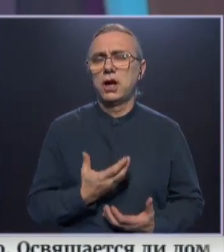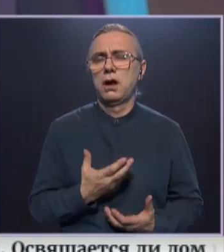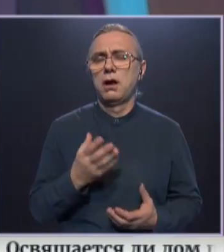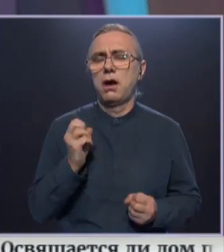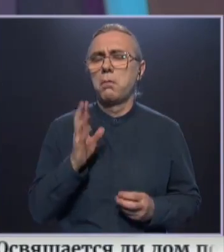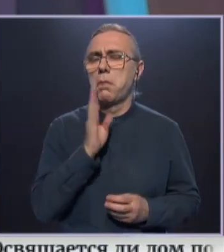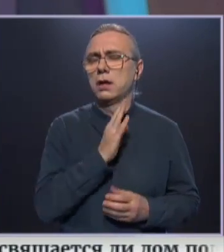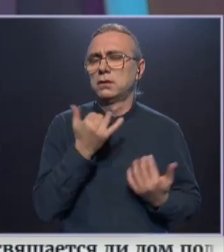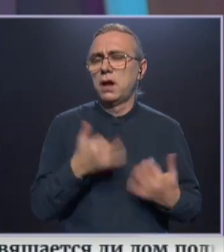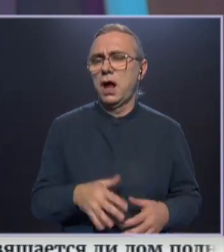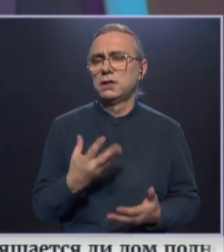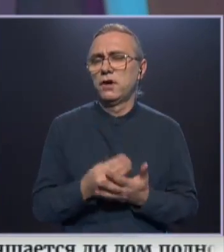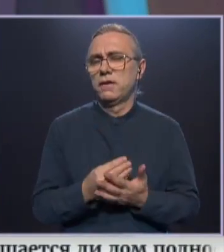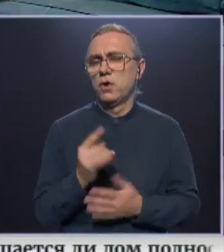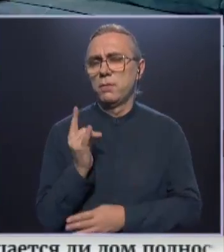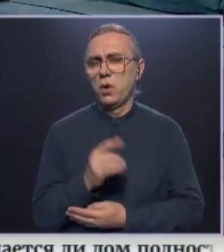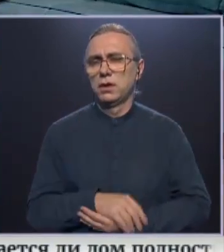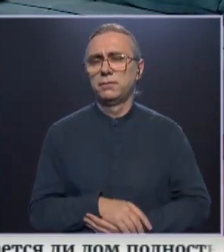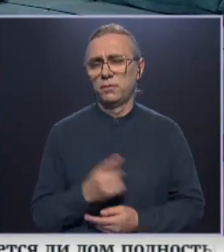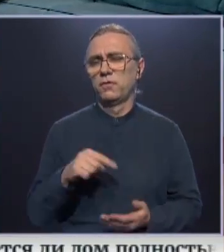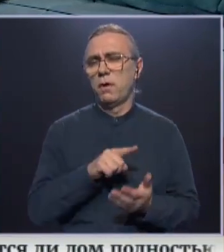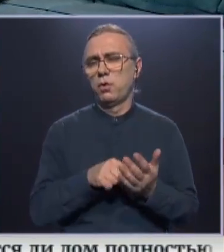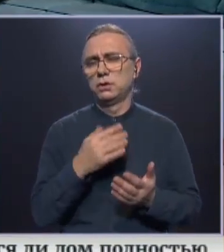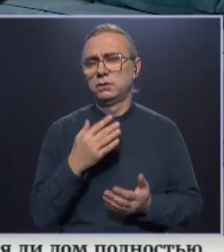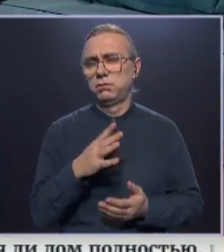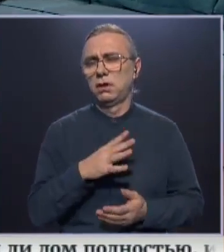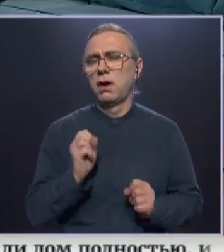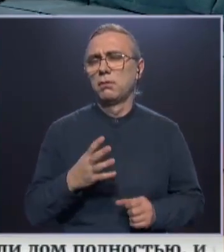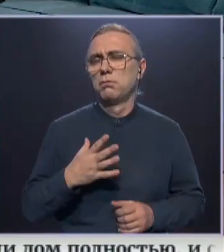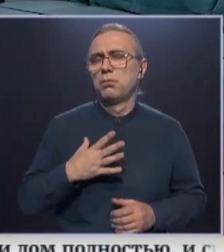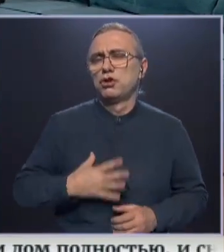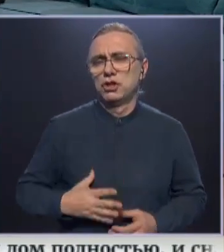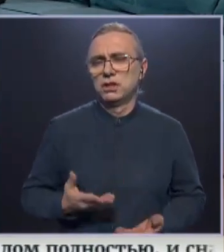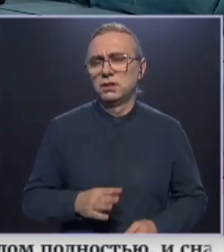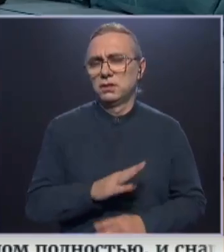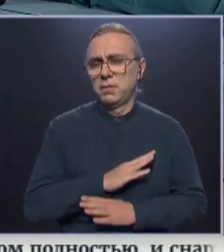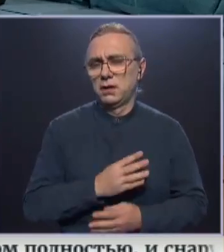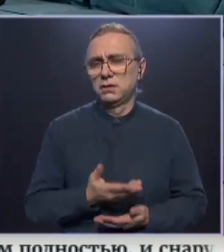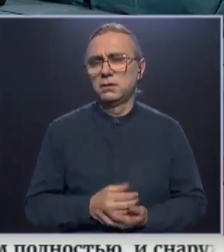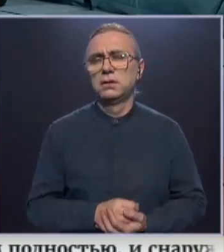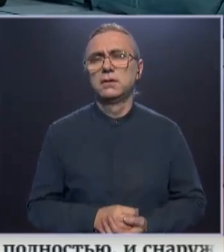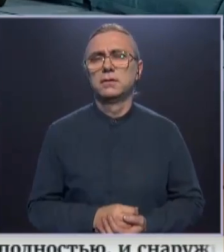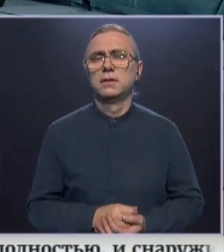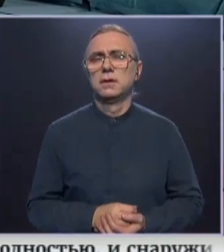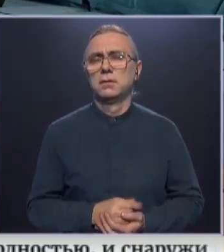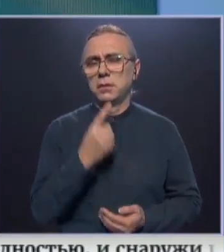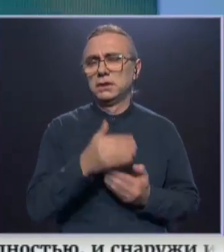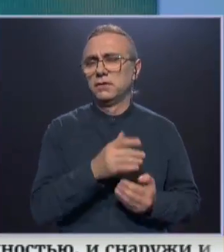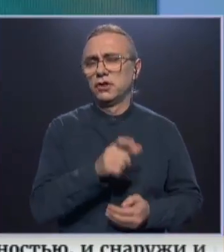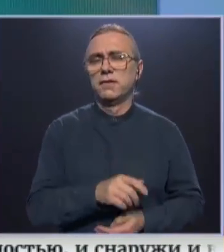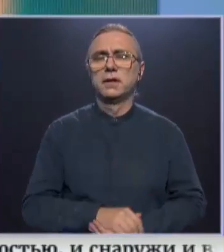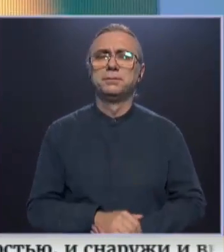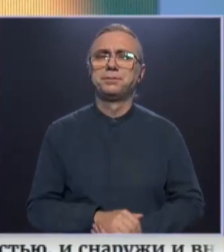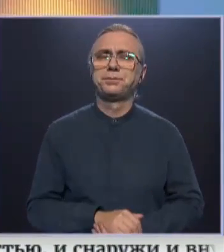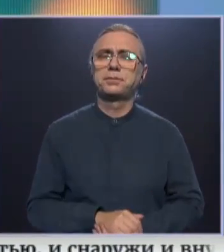обстоятельствах. Можно вспомнить еще Богородицу, я думаю. Да. Я думаю, что если молиться Богородице, то каким-то чудесным, особым образом,